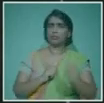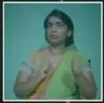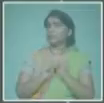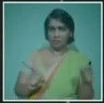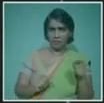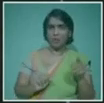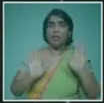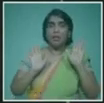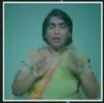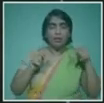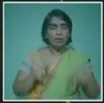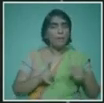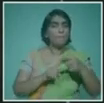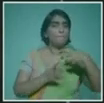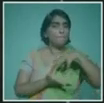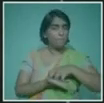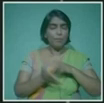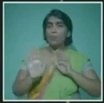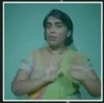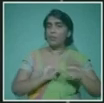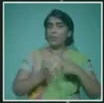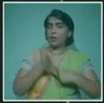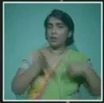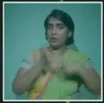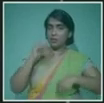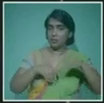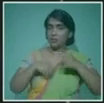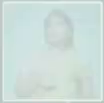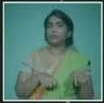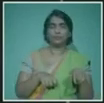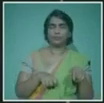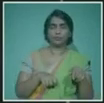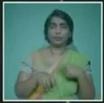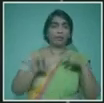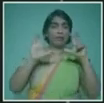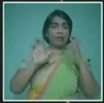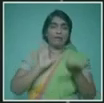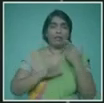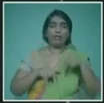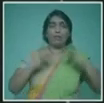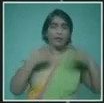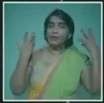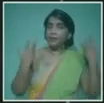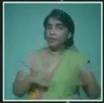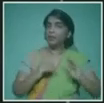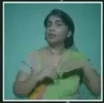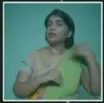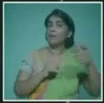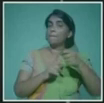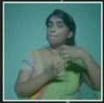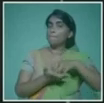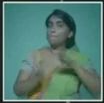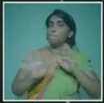පියවරක් ගත්තේ නැහැ. ඒතකොට පළාත් පාලන ඡන්දේ දැන් පවත්වන්න කාලය ලඟ වෙනකොට කියනවා 8000 වැඩි දැන් මේක අඩු කරන්න ඕනේ කියලා. ඊළඟ පළාත්